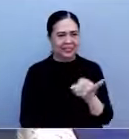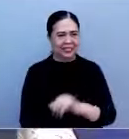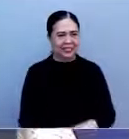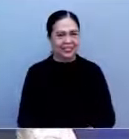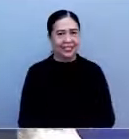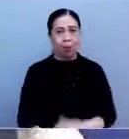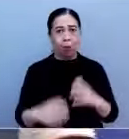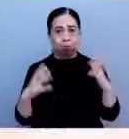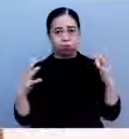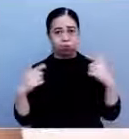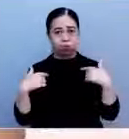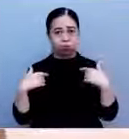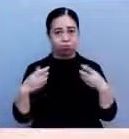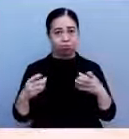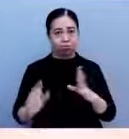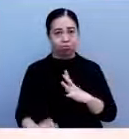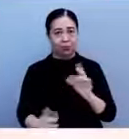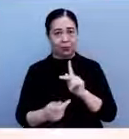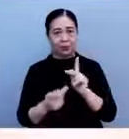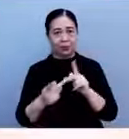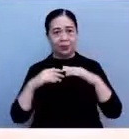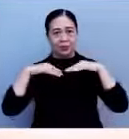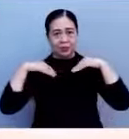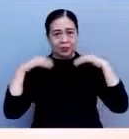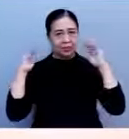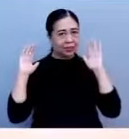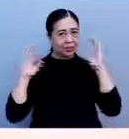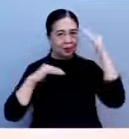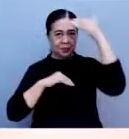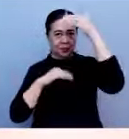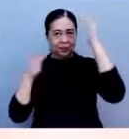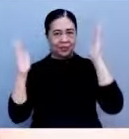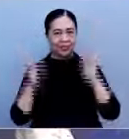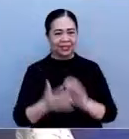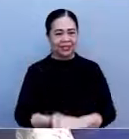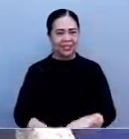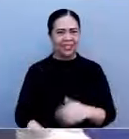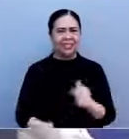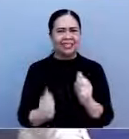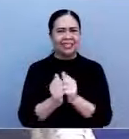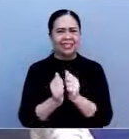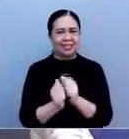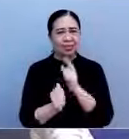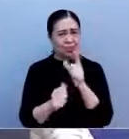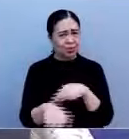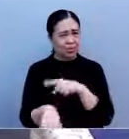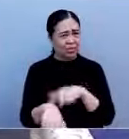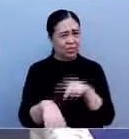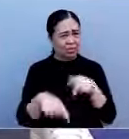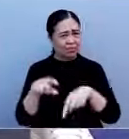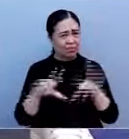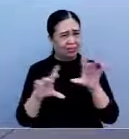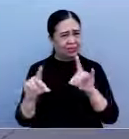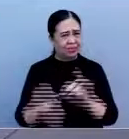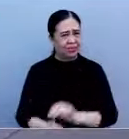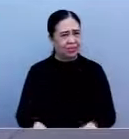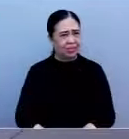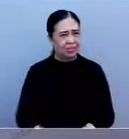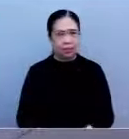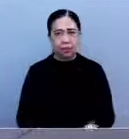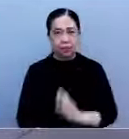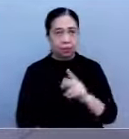direct? Ready-ready ka pa eh. Ready-ready. Alam mo, nakakatuwa yung pagsasamahan nyo. Matagal na ba kayo magkakaibigan? Magkaibigan ba